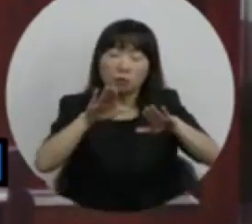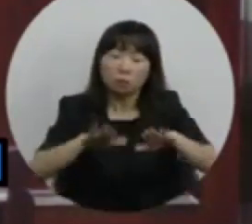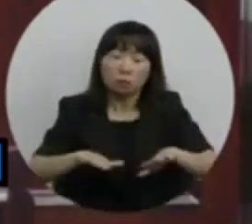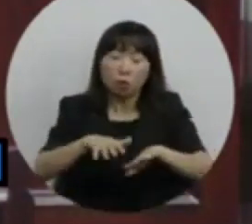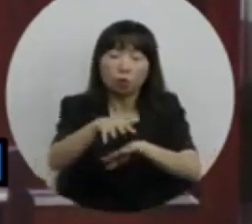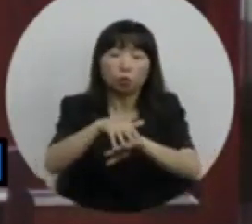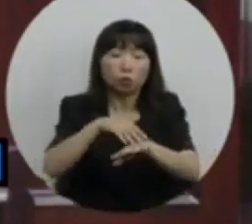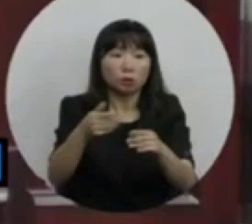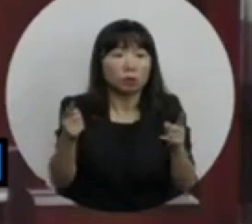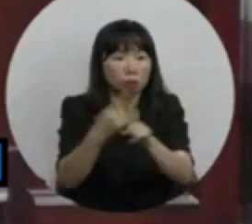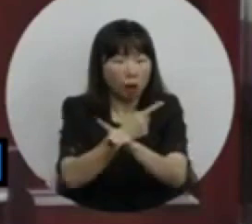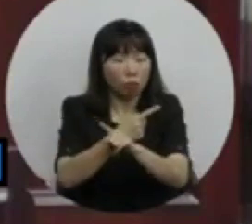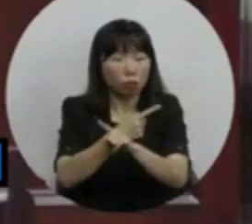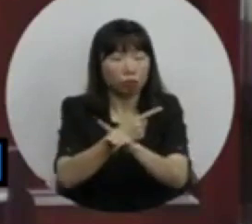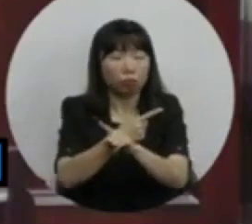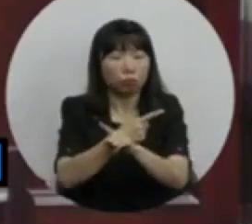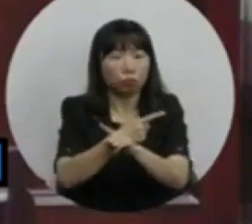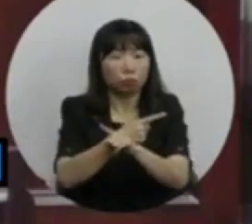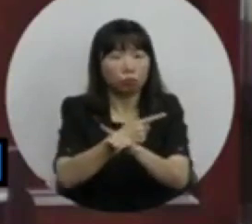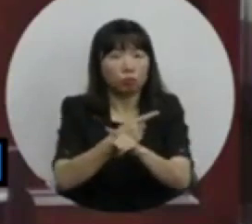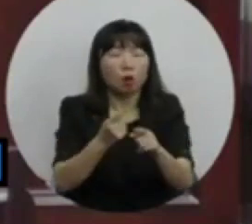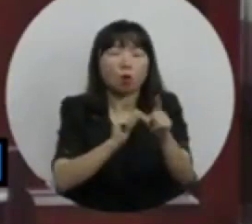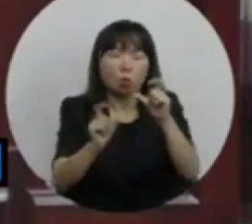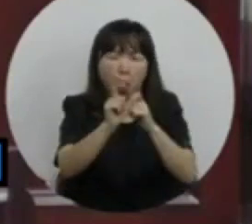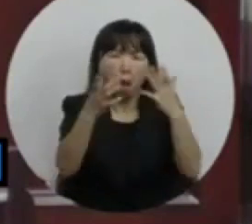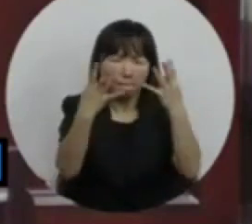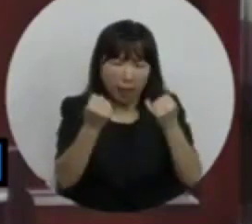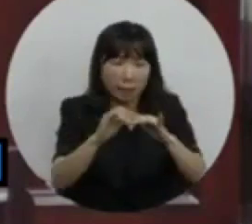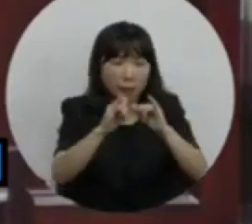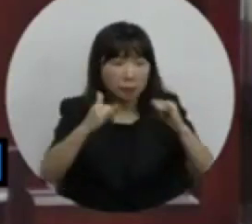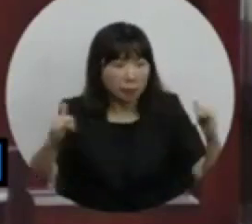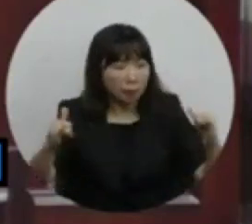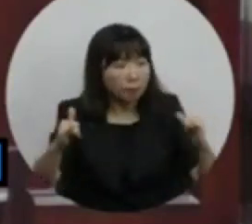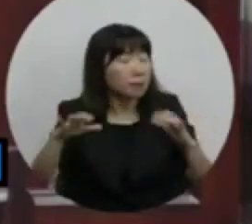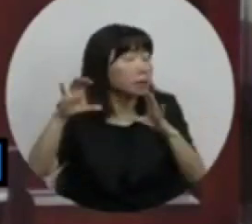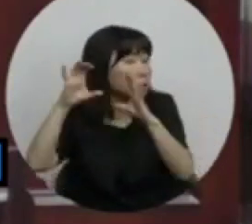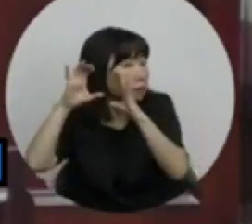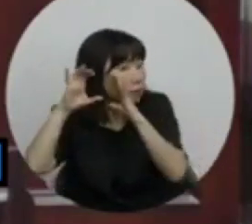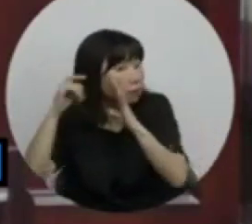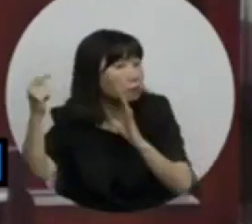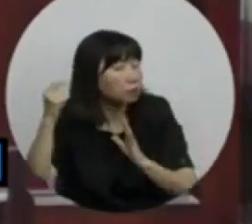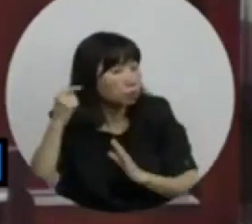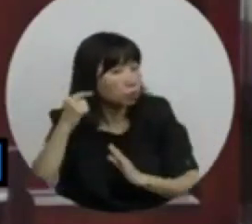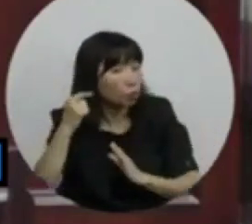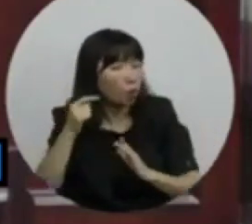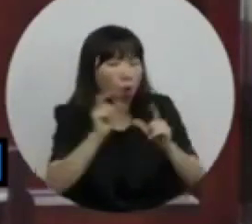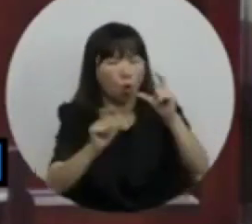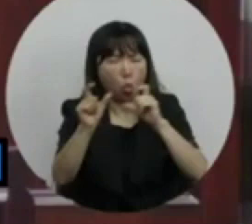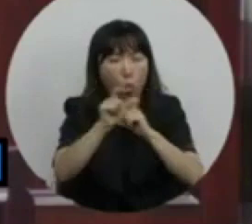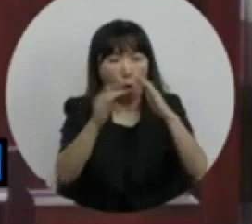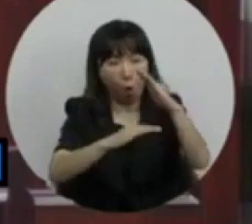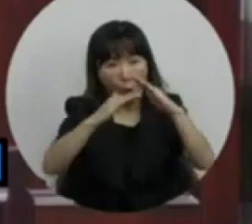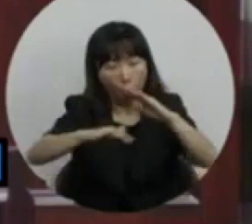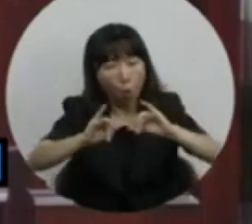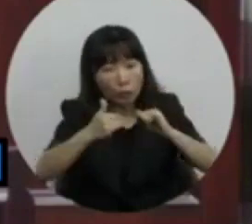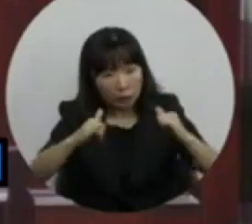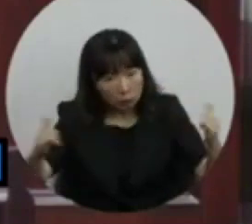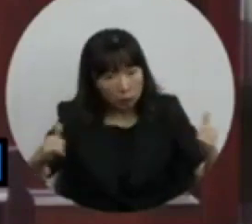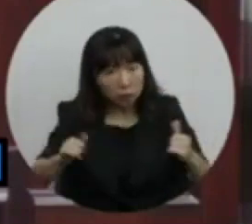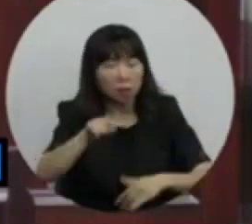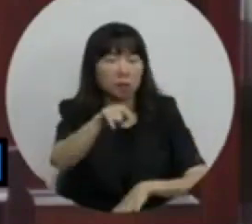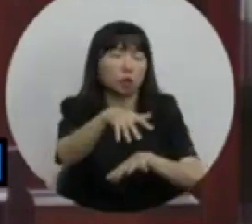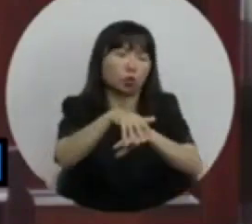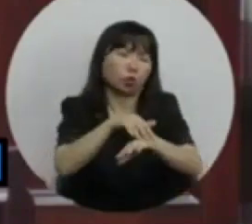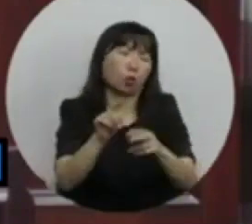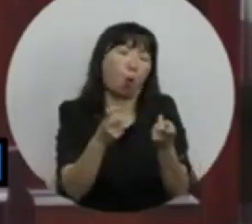개편 안에 좀 더 많은 사람들의 의견을 듣고 많은 공직자들이 어떻게 하면 이 조직을 어떻게